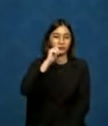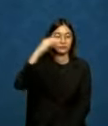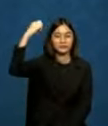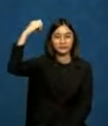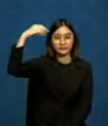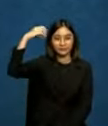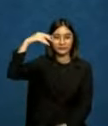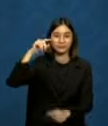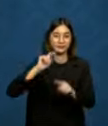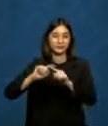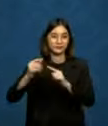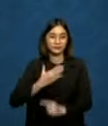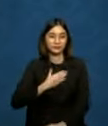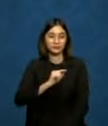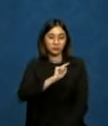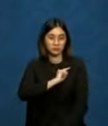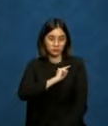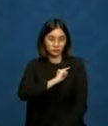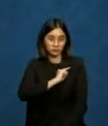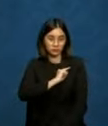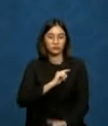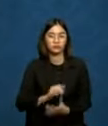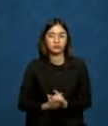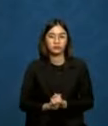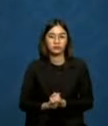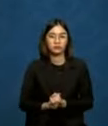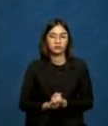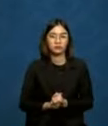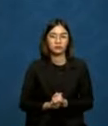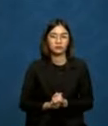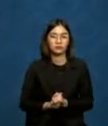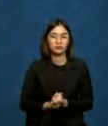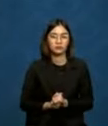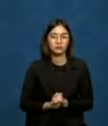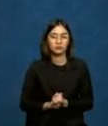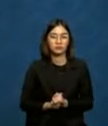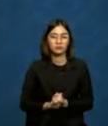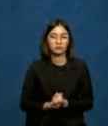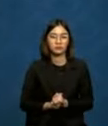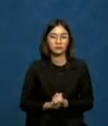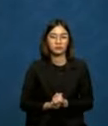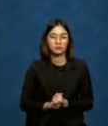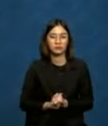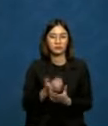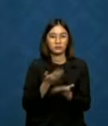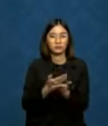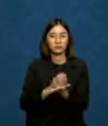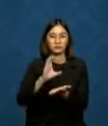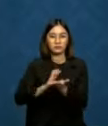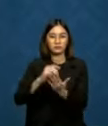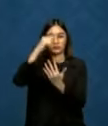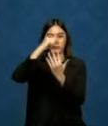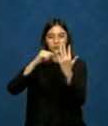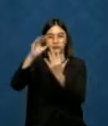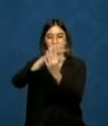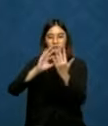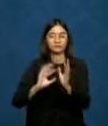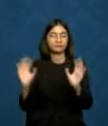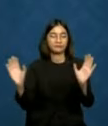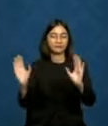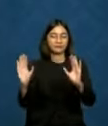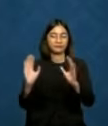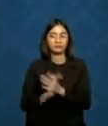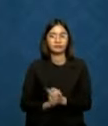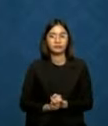ที่เราจะต้องเป็นผู้รับผิดชอบเองโดยที่ไม่ได้ไม่ได้เ่อไม่ได้เบิกจากเงินงบประมาณแผ่นดินนะคะแล้ว